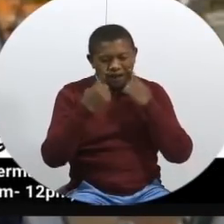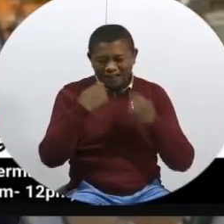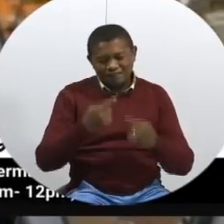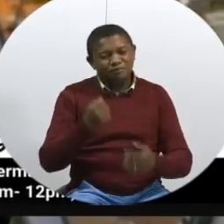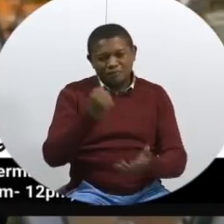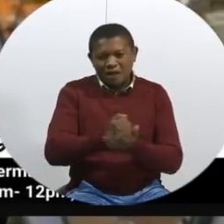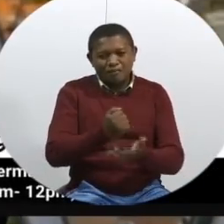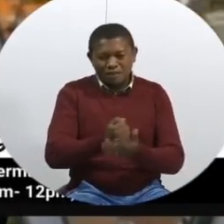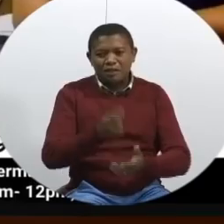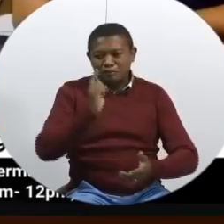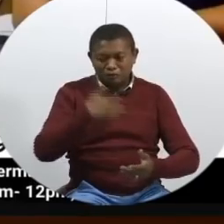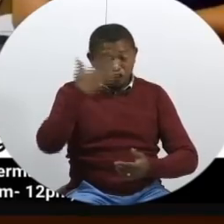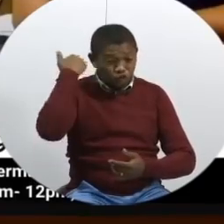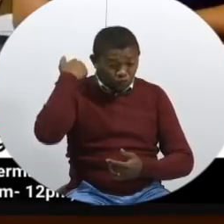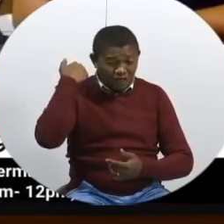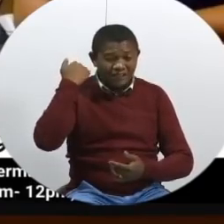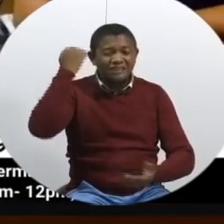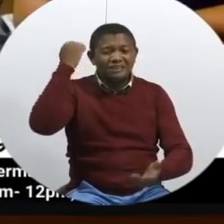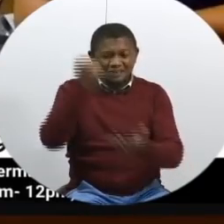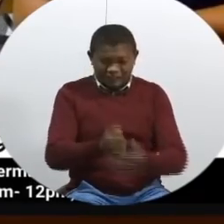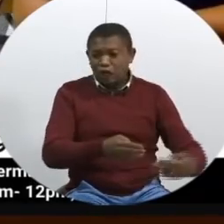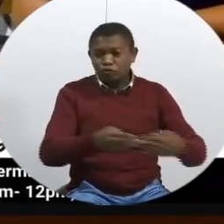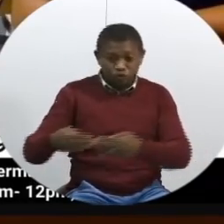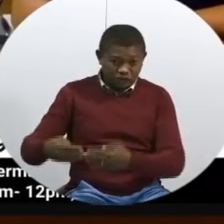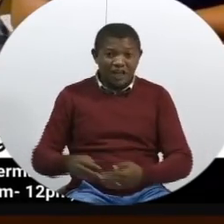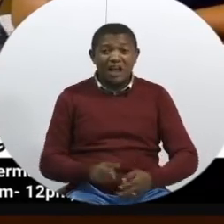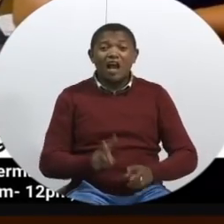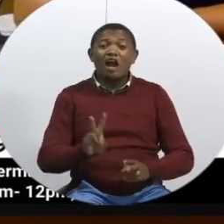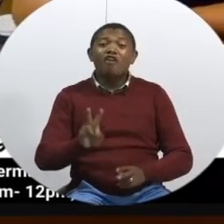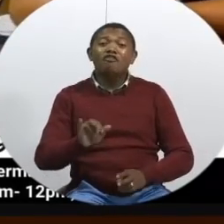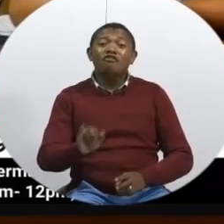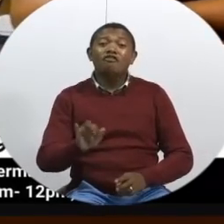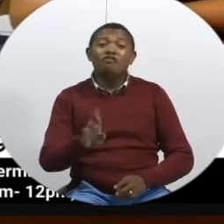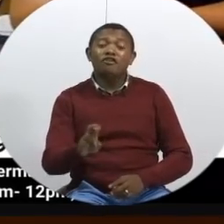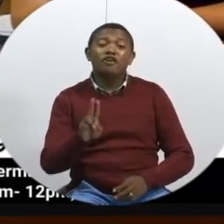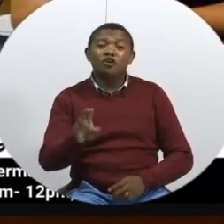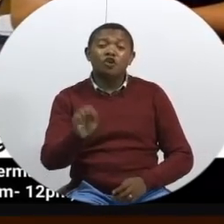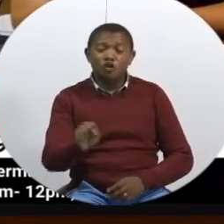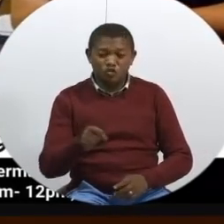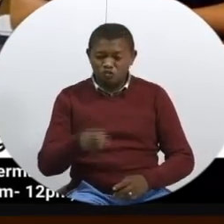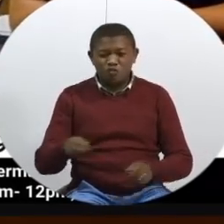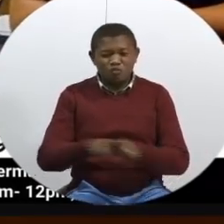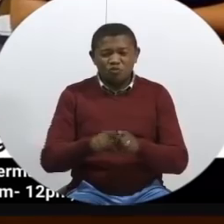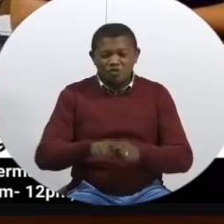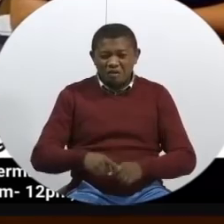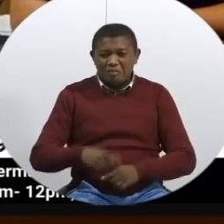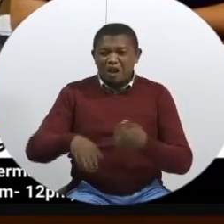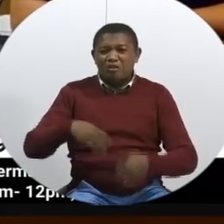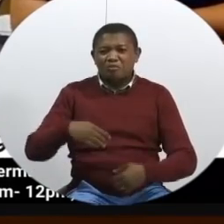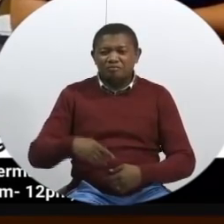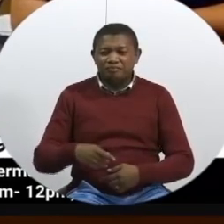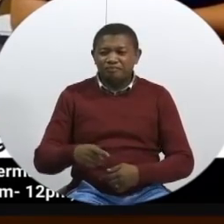tena misimisy ny olona tena mitondra ny virus, virus hafa indray io zany, le mandoto ny tontolo iainana, mandoto ny saina,